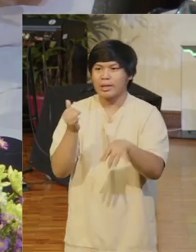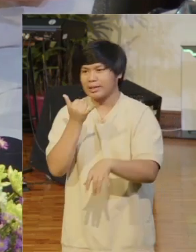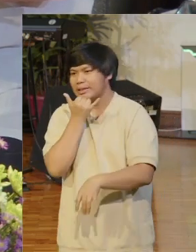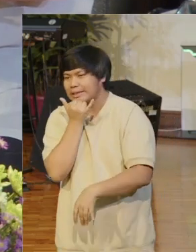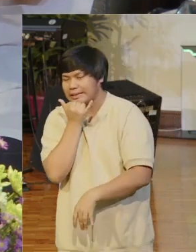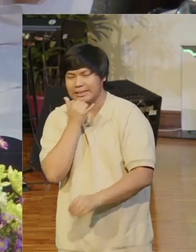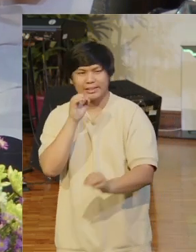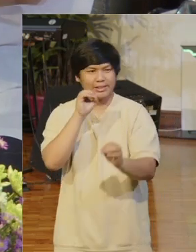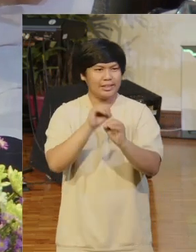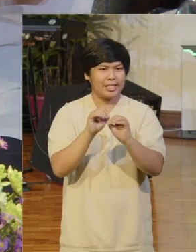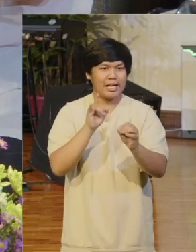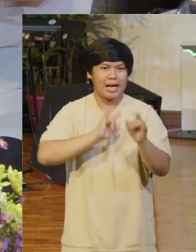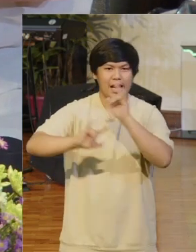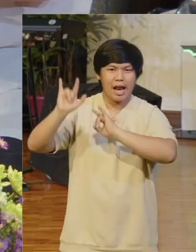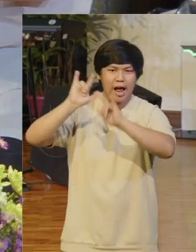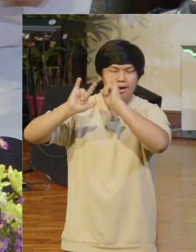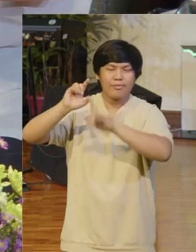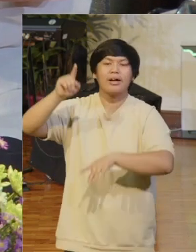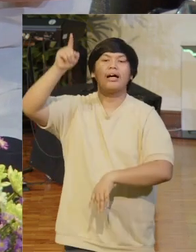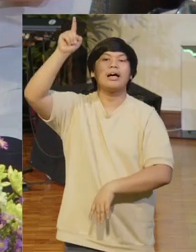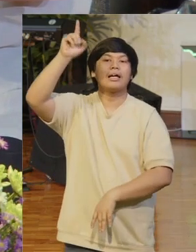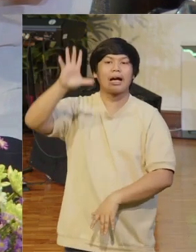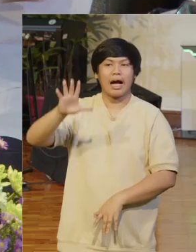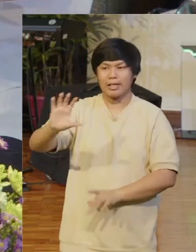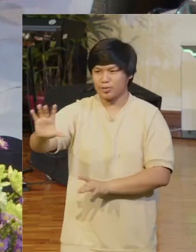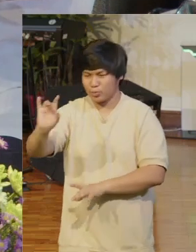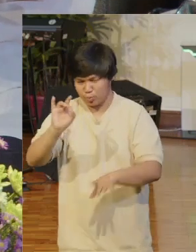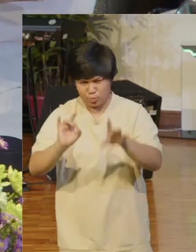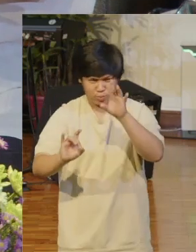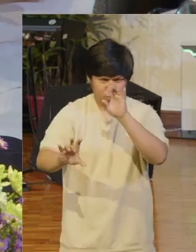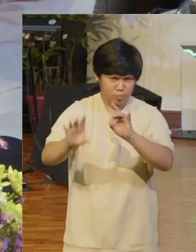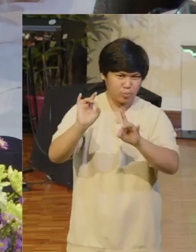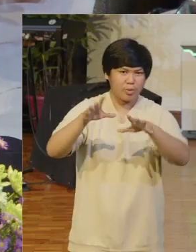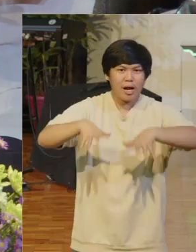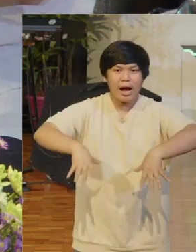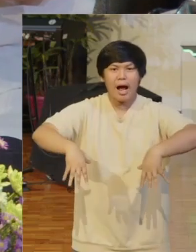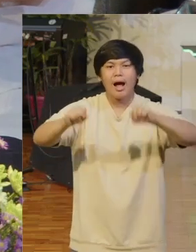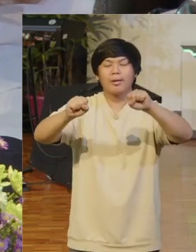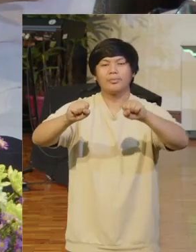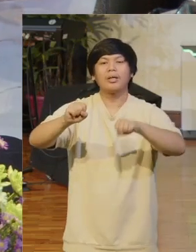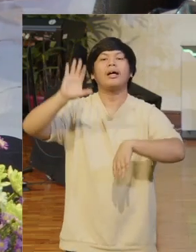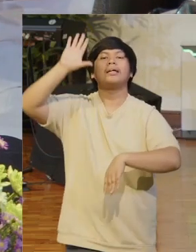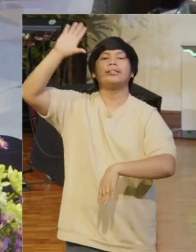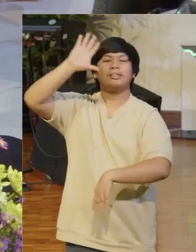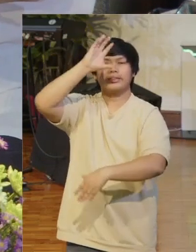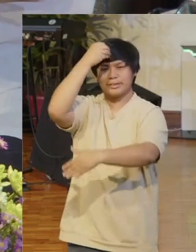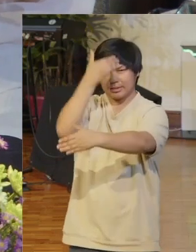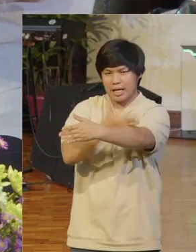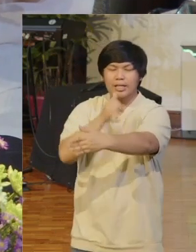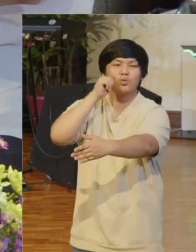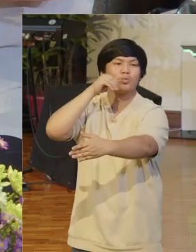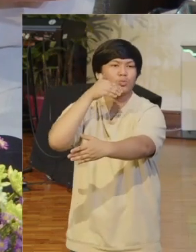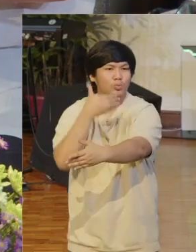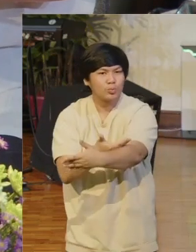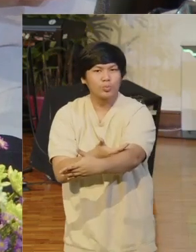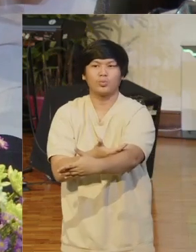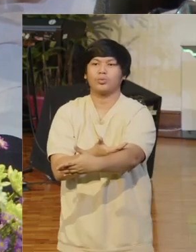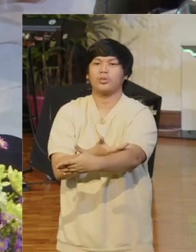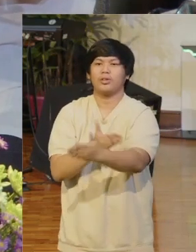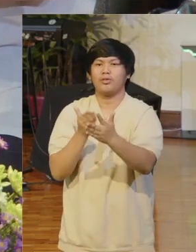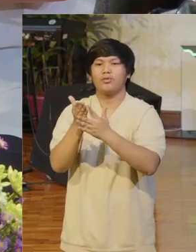In love, He predestined us for adoption as sons through Jesus